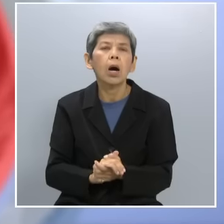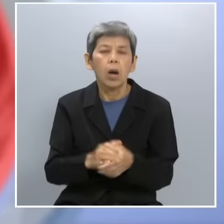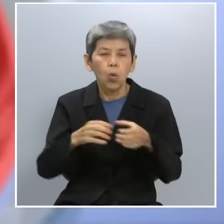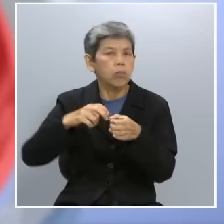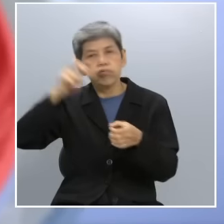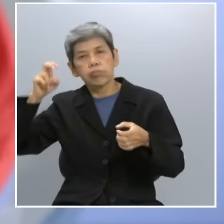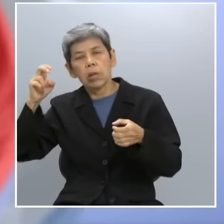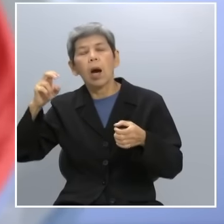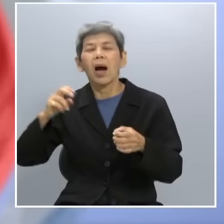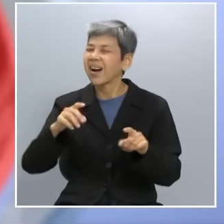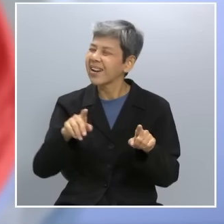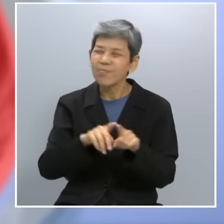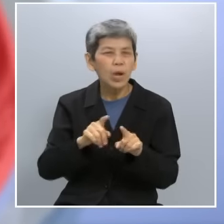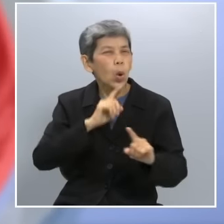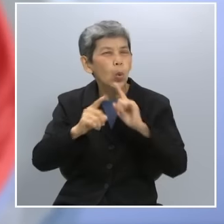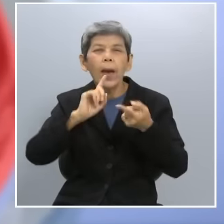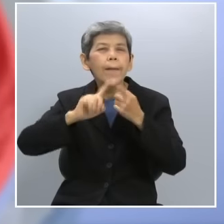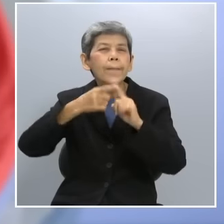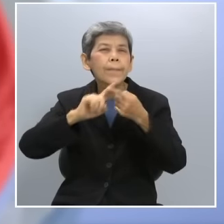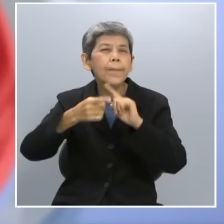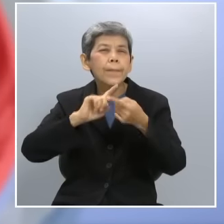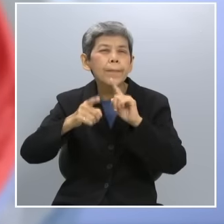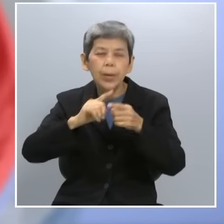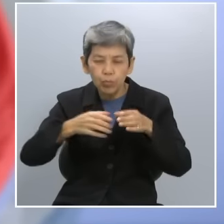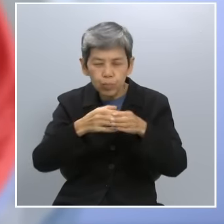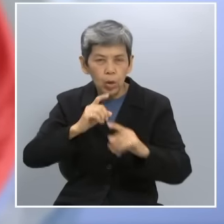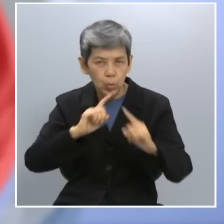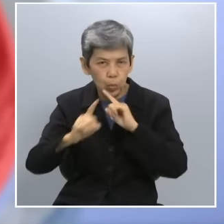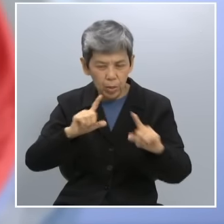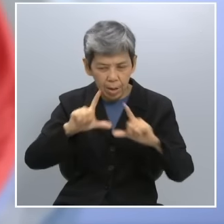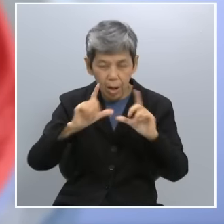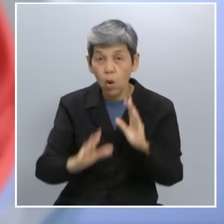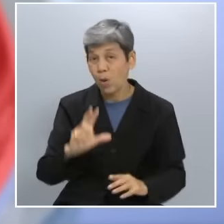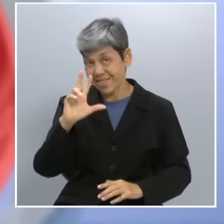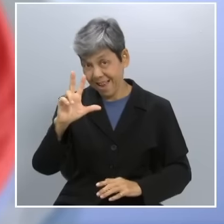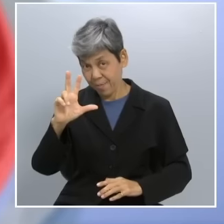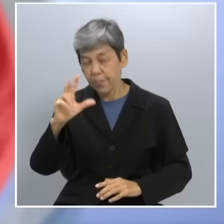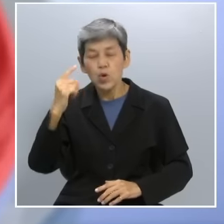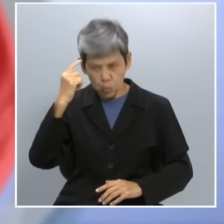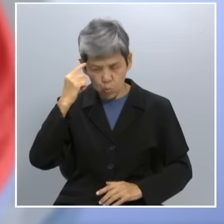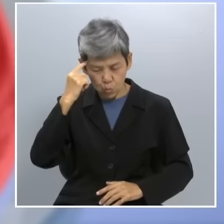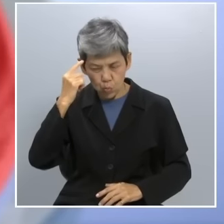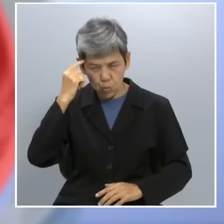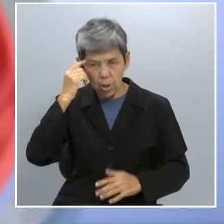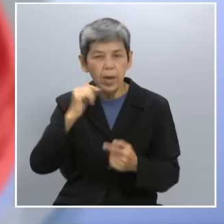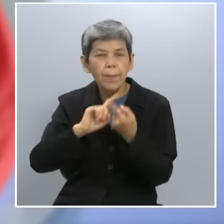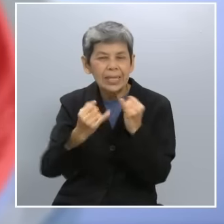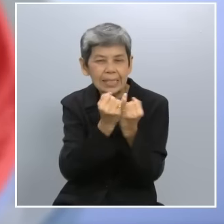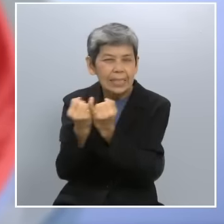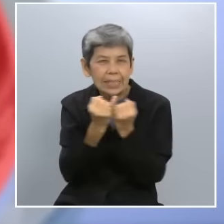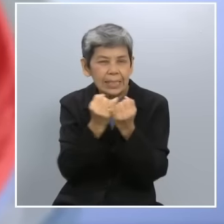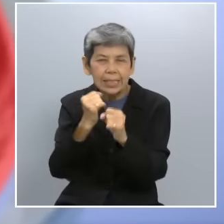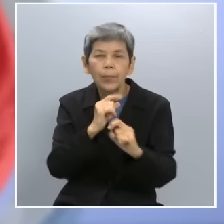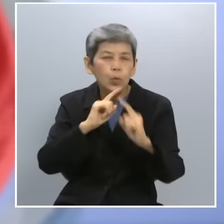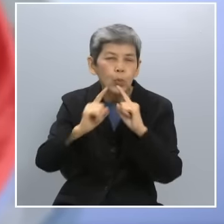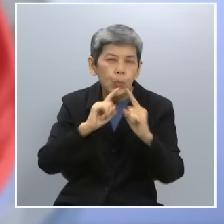เออก็เหมือนกับที่คุยกับเพื่อนๆที่อยู่ในแชท 3คนที่รู้เรื่องความเคลื่อนไหวเพื่อนสนิทก็จะใช้วิธีการแบบ